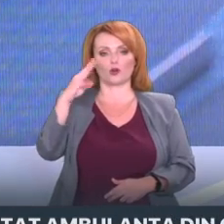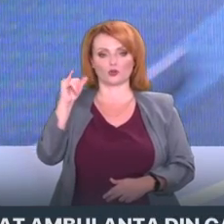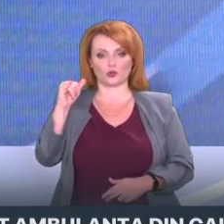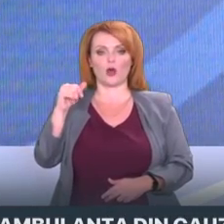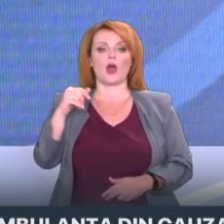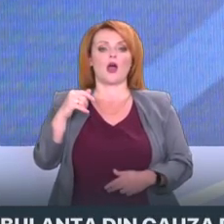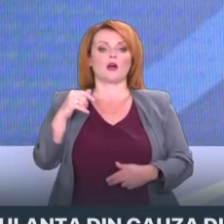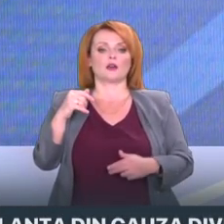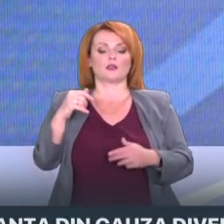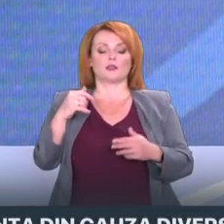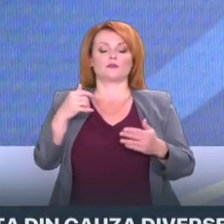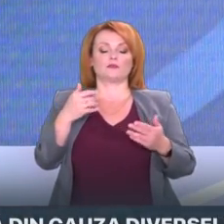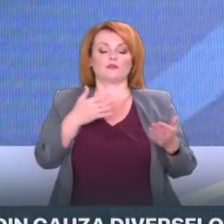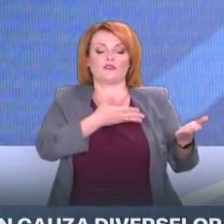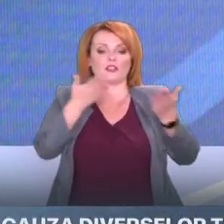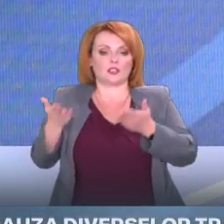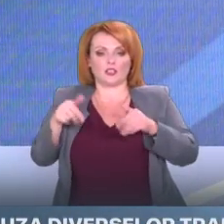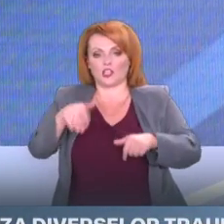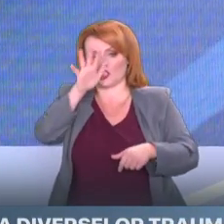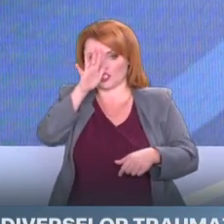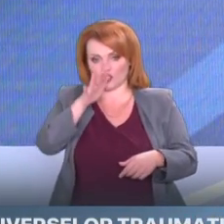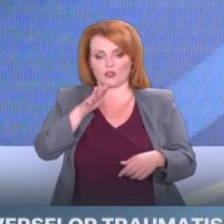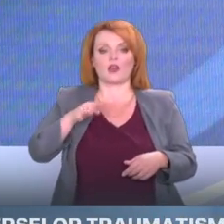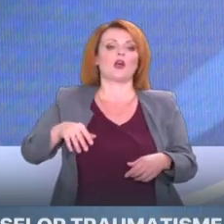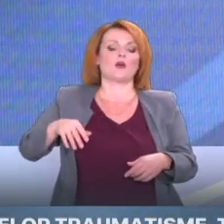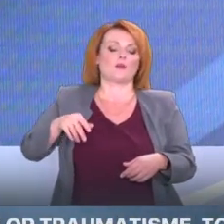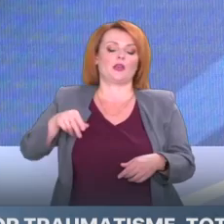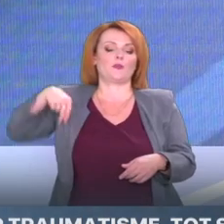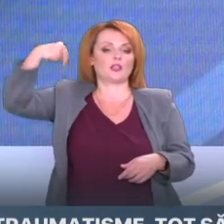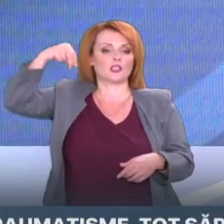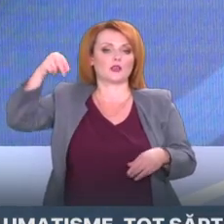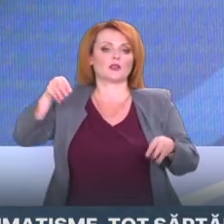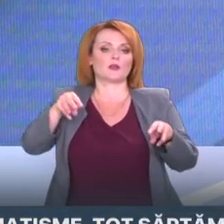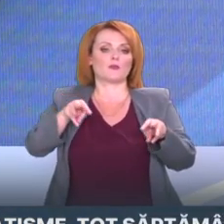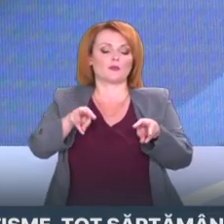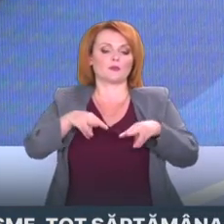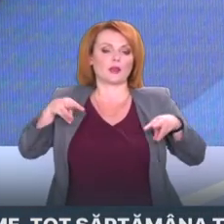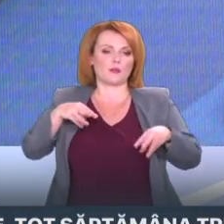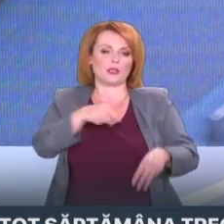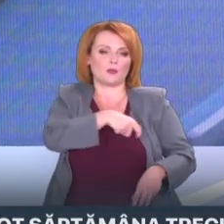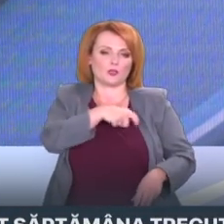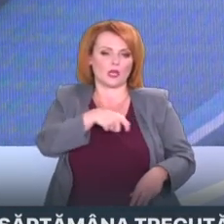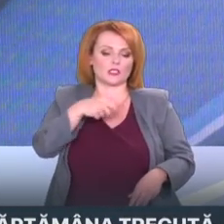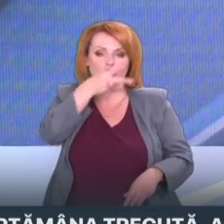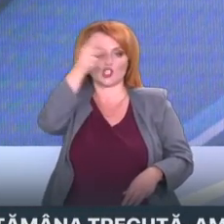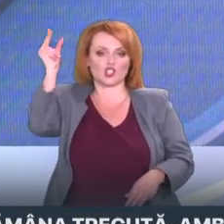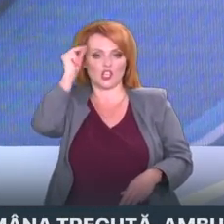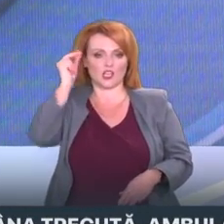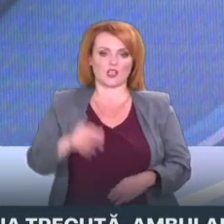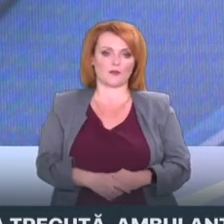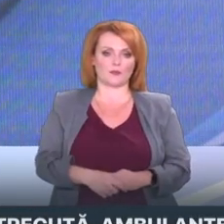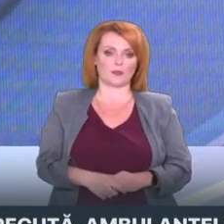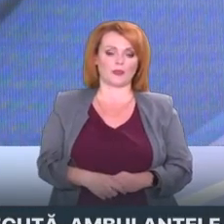Igor Grosu a primit-o la Chișinău pe șefa Camerei Deputaților din Parlamentul Cehiei, Markéta Pekarová-Adamová,